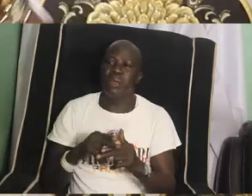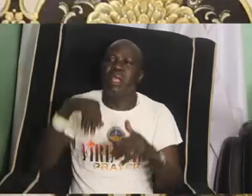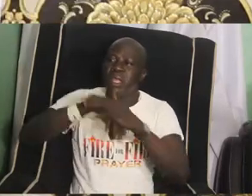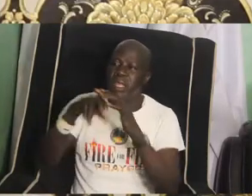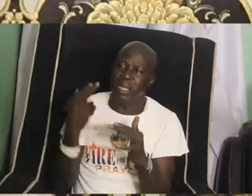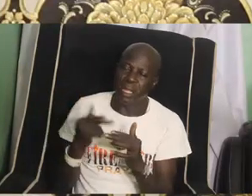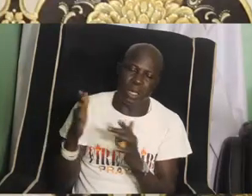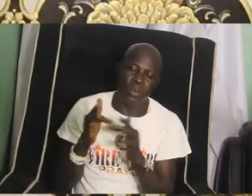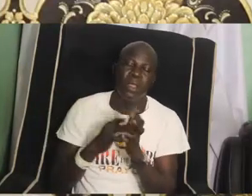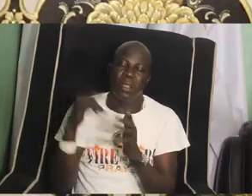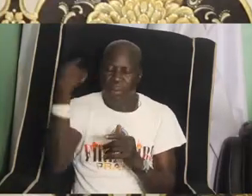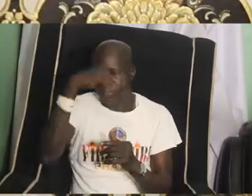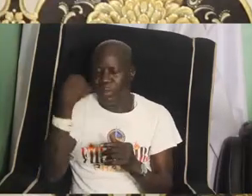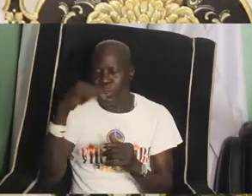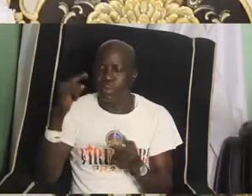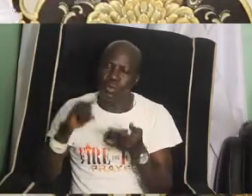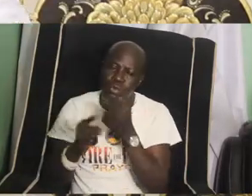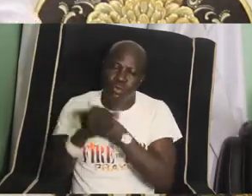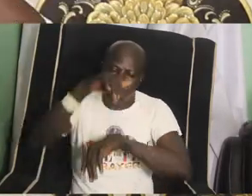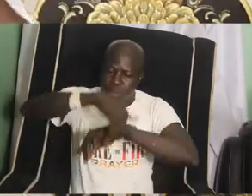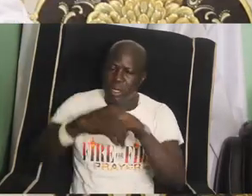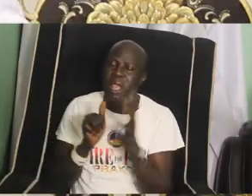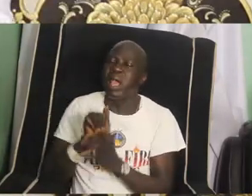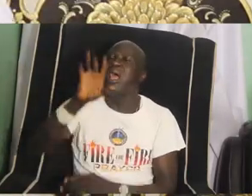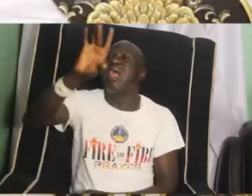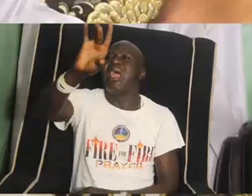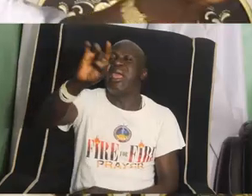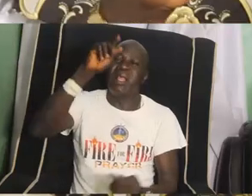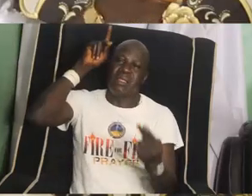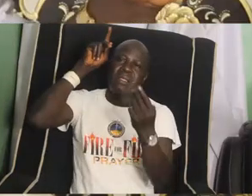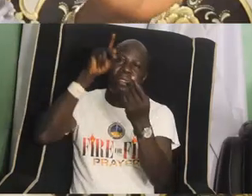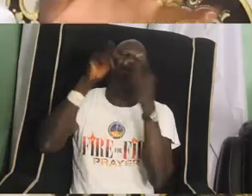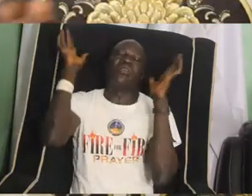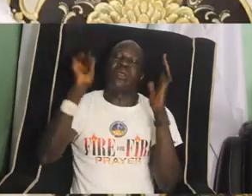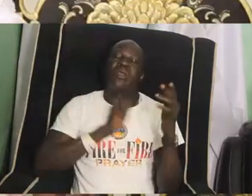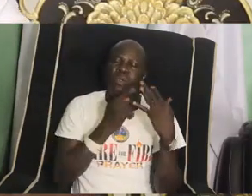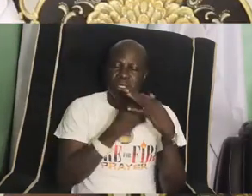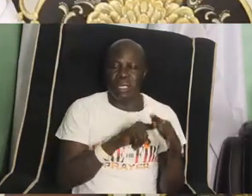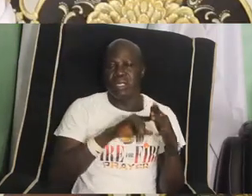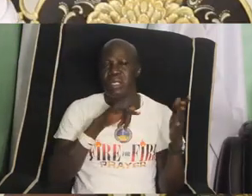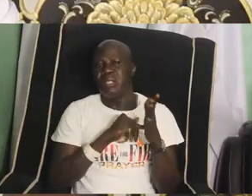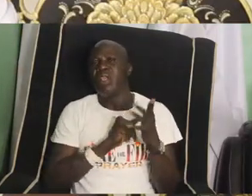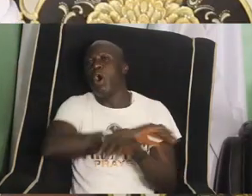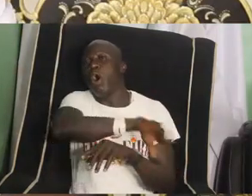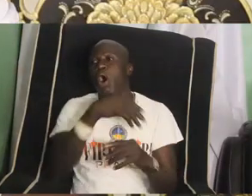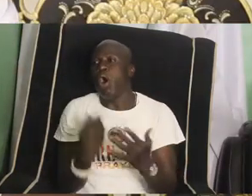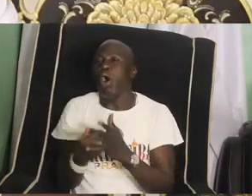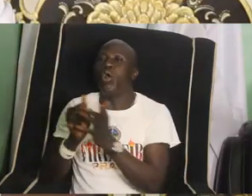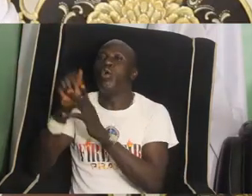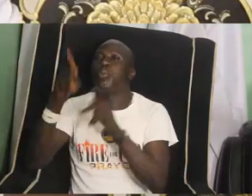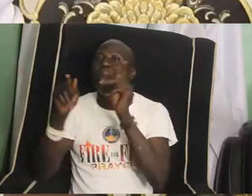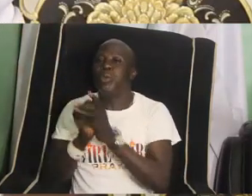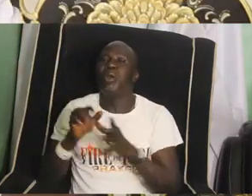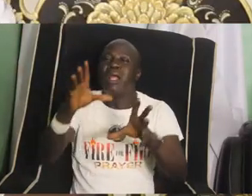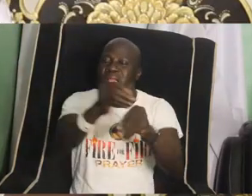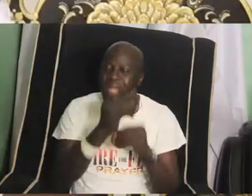ní àṣálẹ̀ òní. Bẹ́ẹ̀ ni aago mẹ́jọ gẹ́gẹ́ la bẹ̀rẹ̀. Ṣé gbogbo ẹ tó bá gbọ́